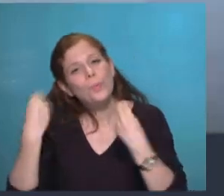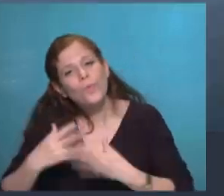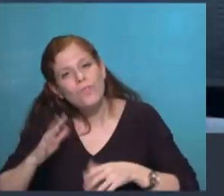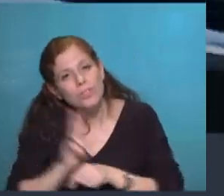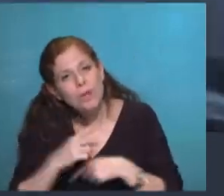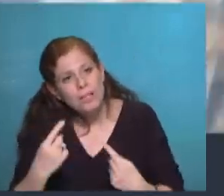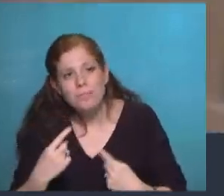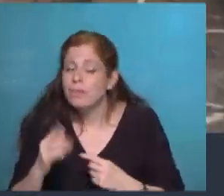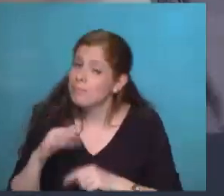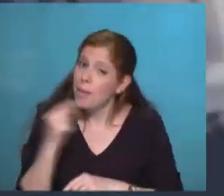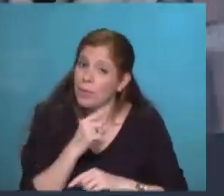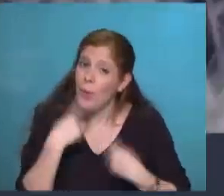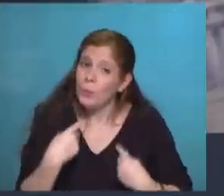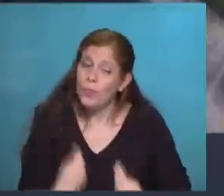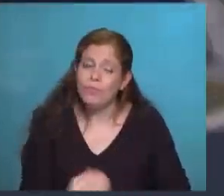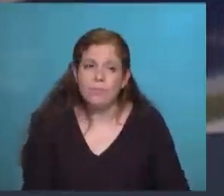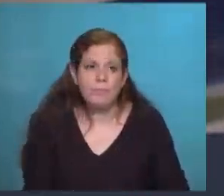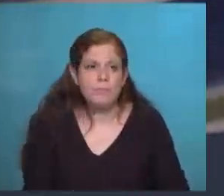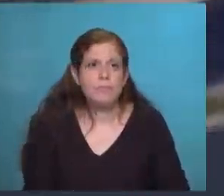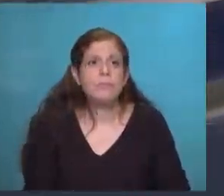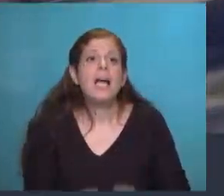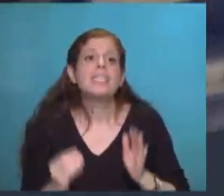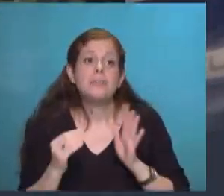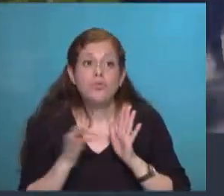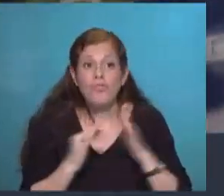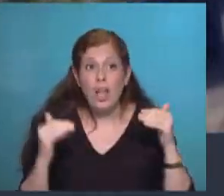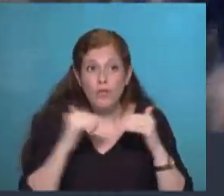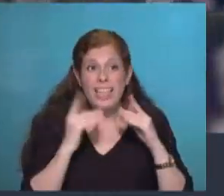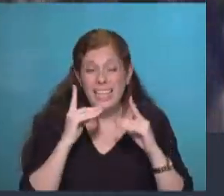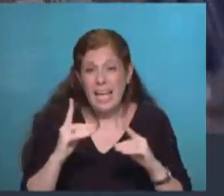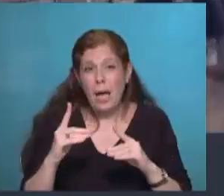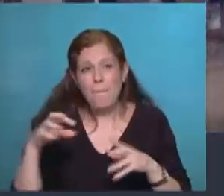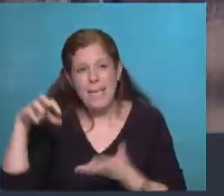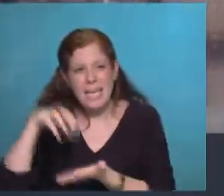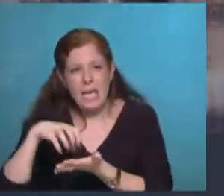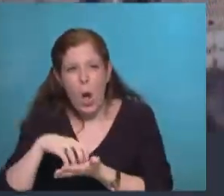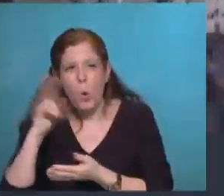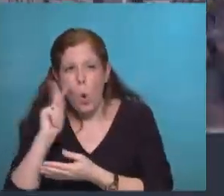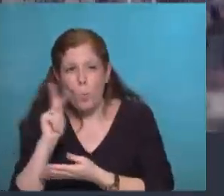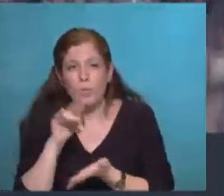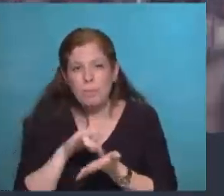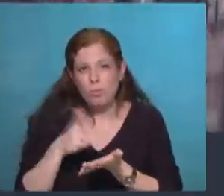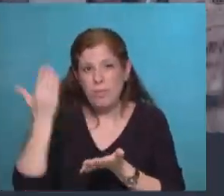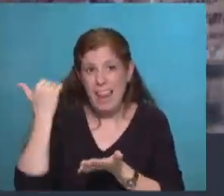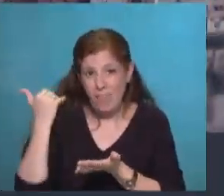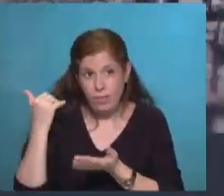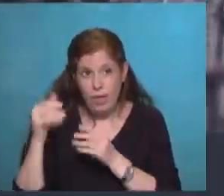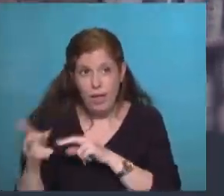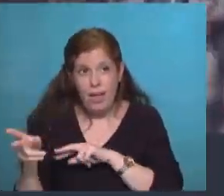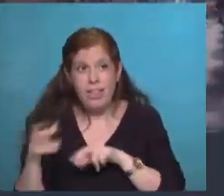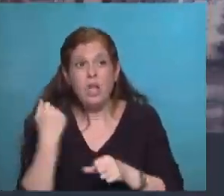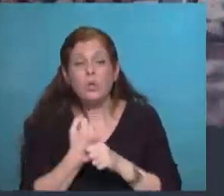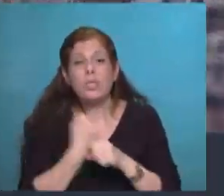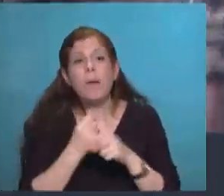All right, you too have a good day. אז לצורך ההשוואה, את הדרך חזרה מכיכר קולומבוס למקום שהייתי בו לפני כן, אני